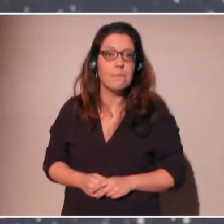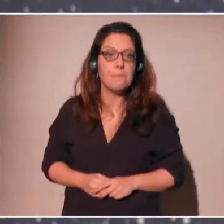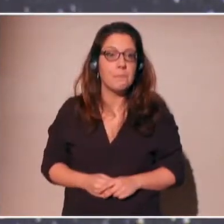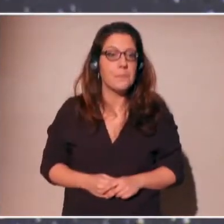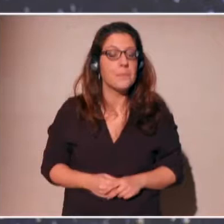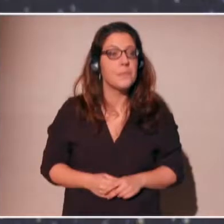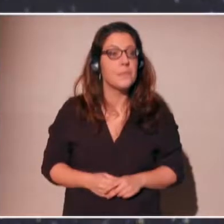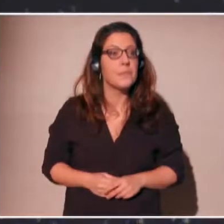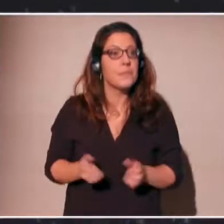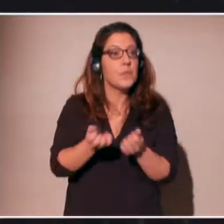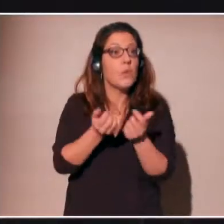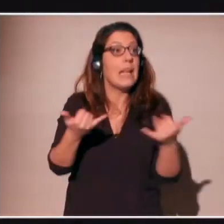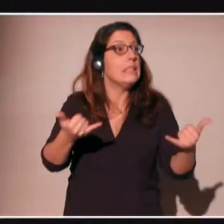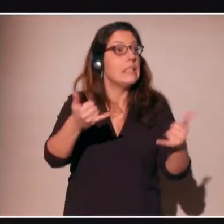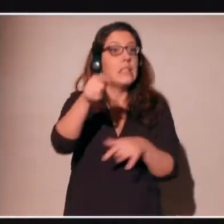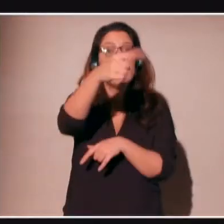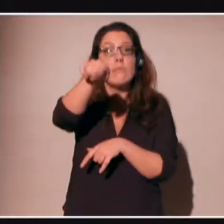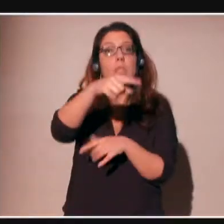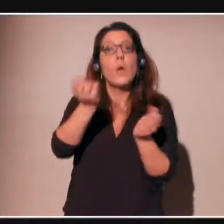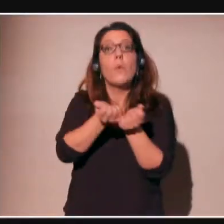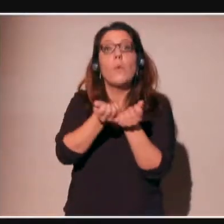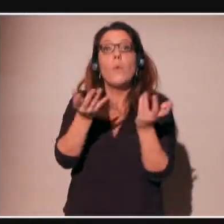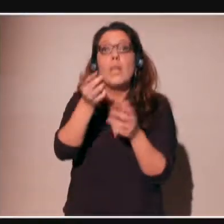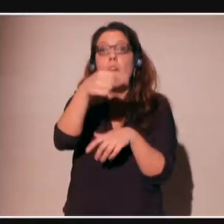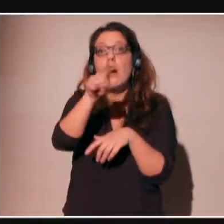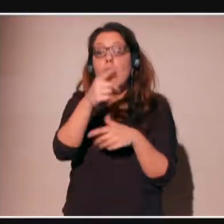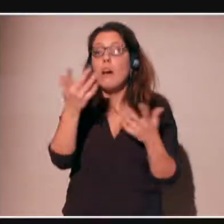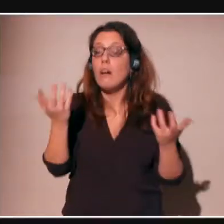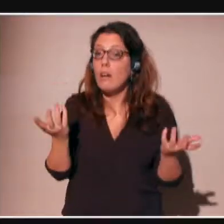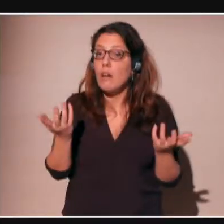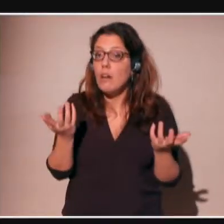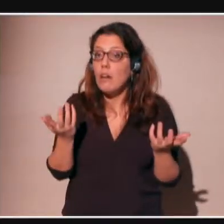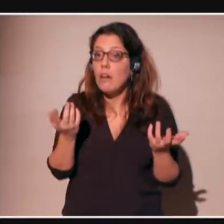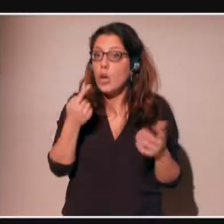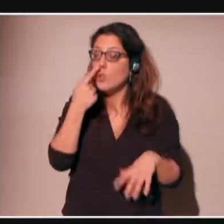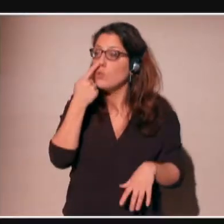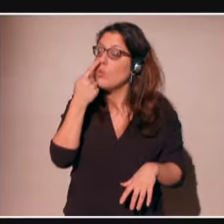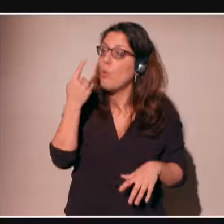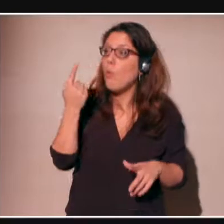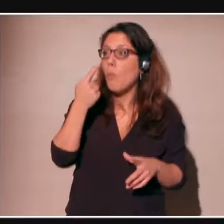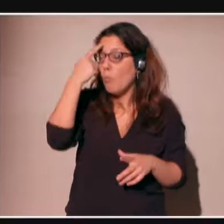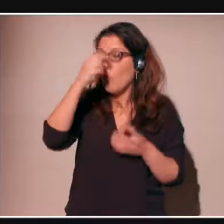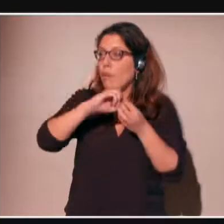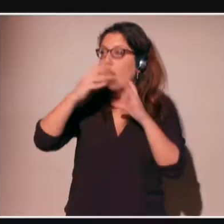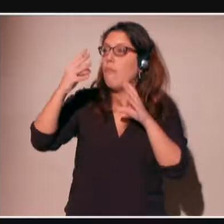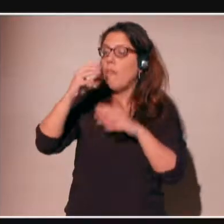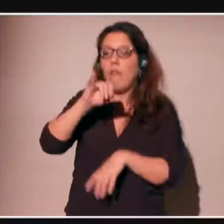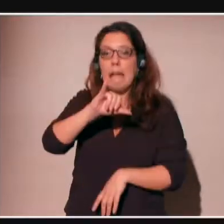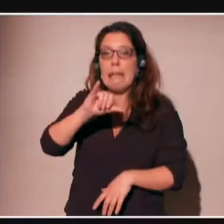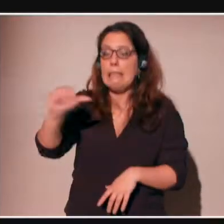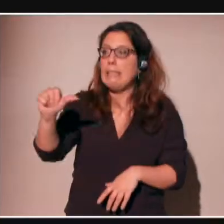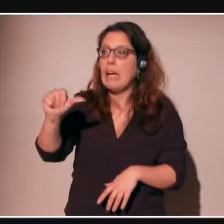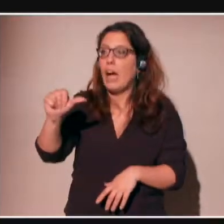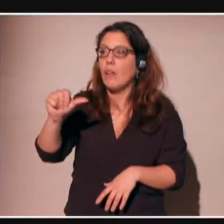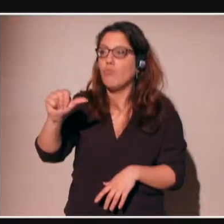Combien d'entre vous, ici présents, pensent que l'intelligence artificielle réussira les